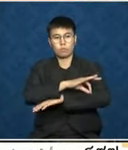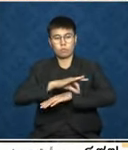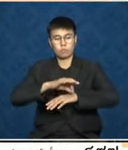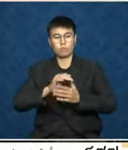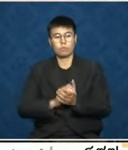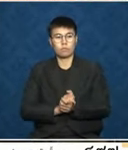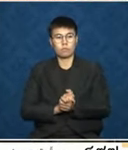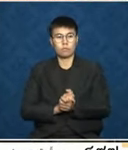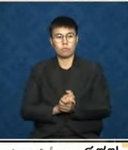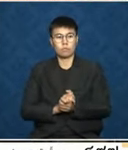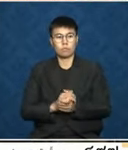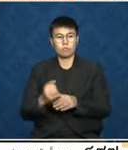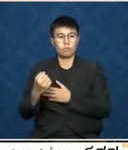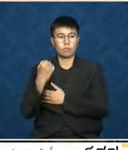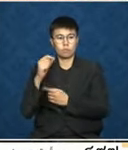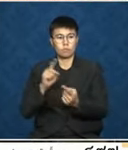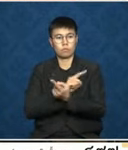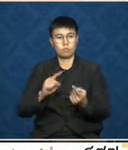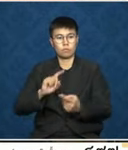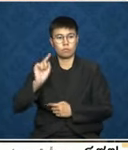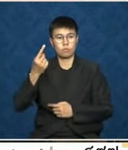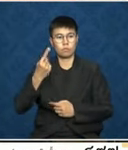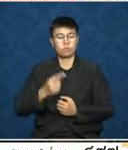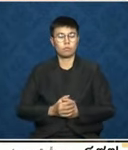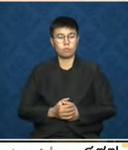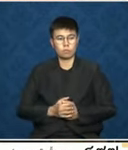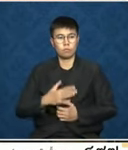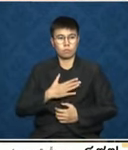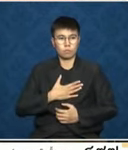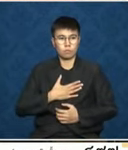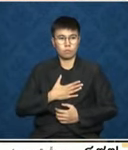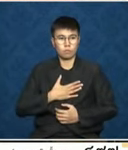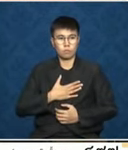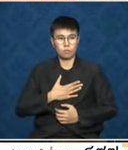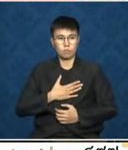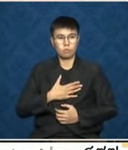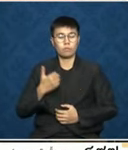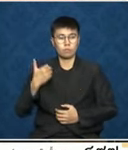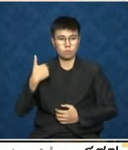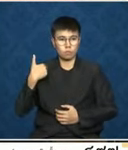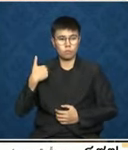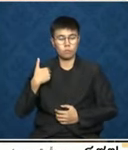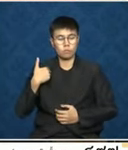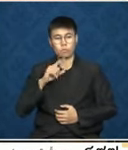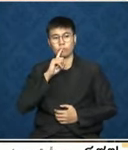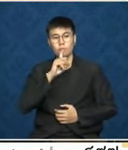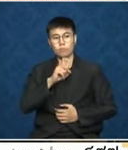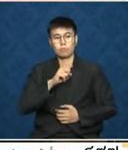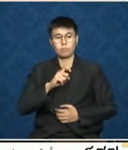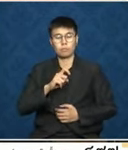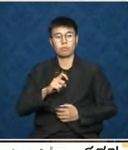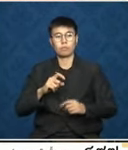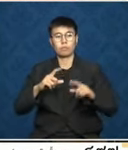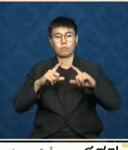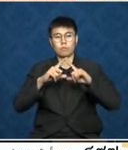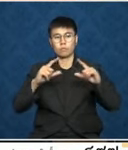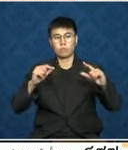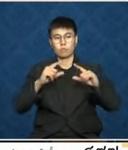พรรคพลังสังคมใหม่ผมมีเรื่องที่จะหารือท่านประธานอยู่ 2เรื่องดัง